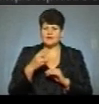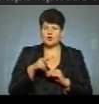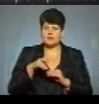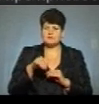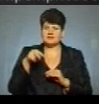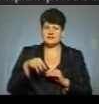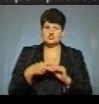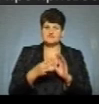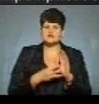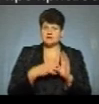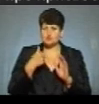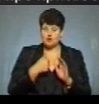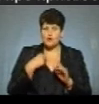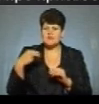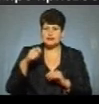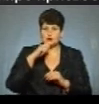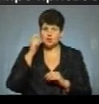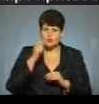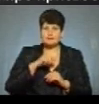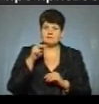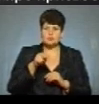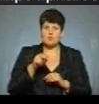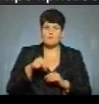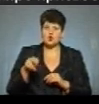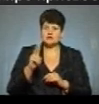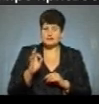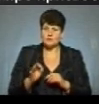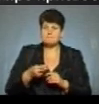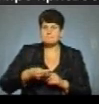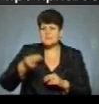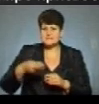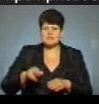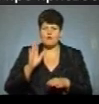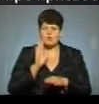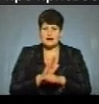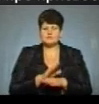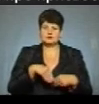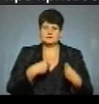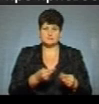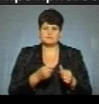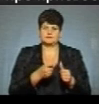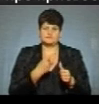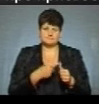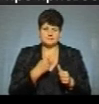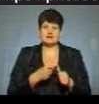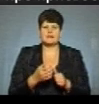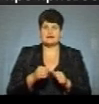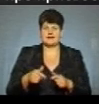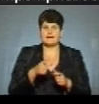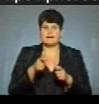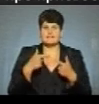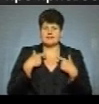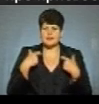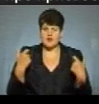липня 2018 року президент України Петро Порошенко підписав указ про присвоєння Олександру Богомолу звання генерала